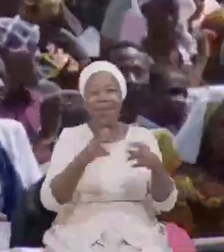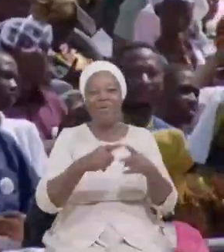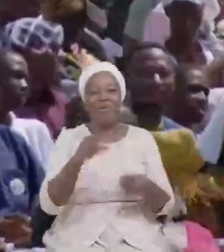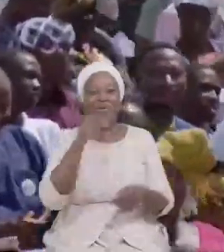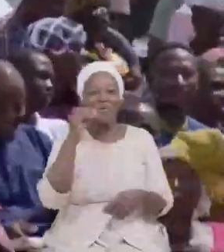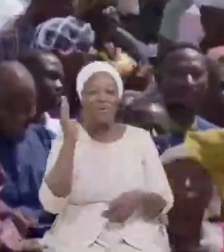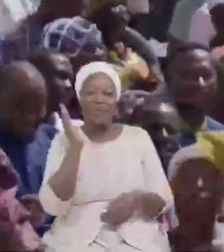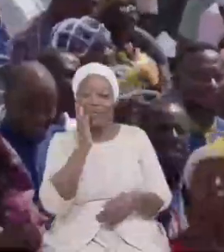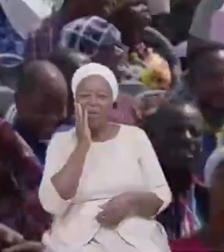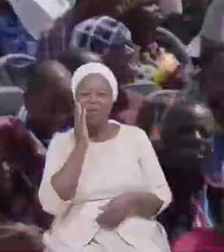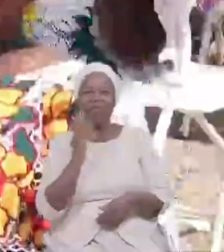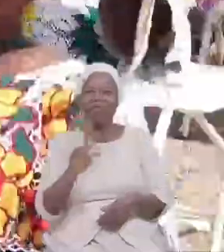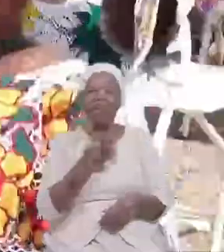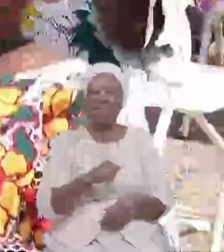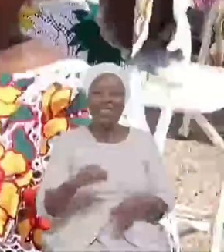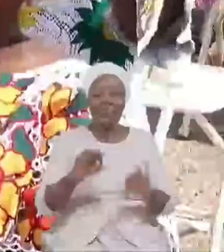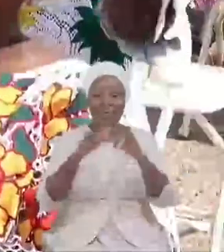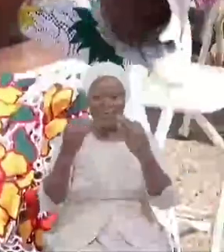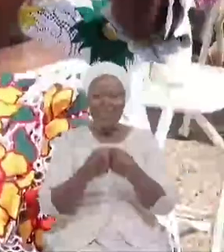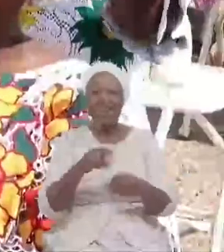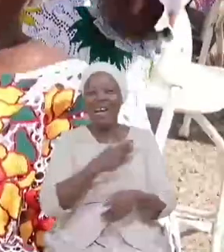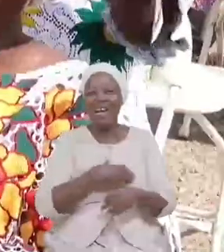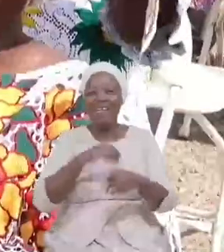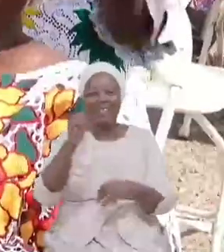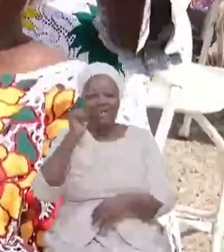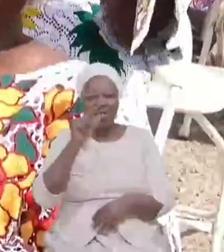Tu n'as pas entendu ça. Elle est revenue.